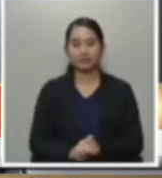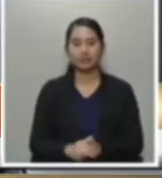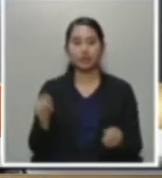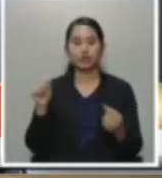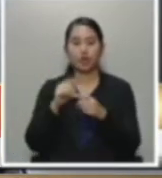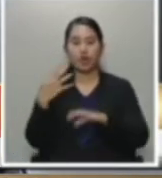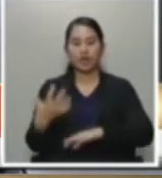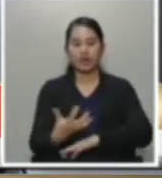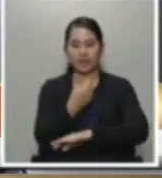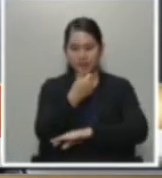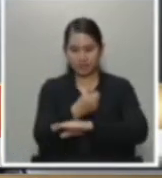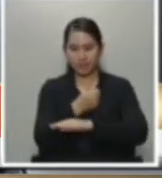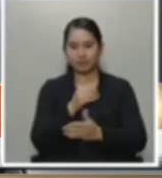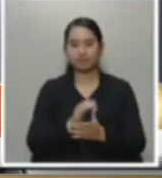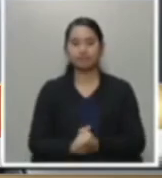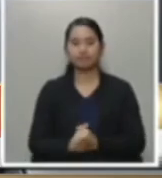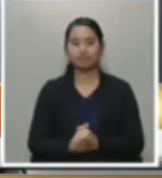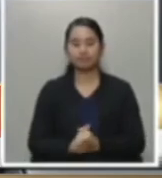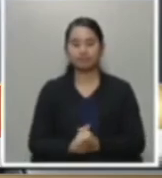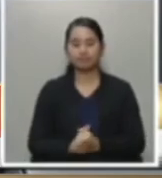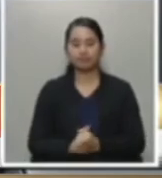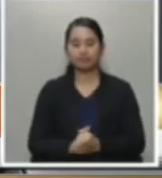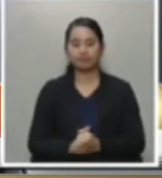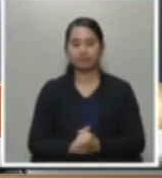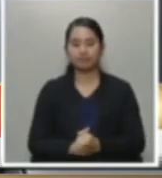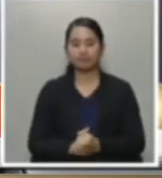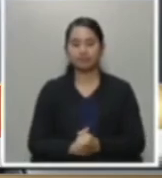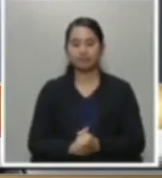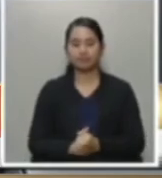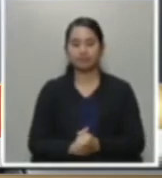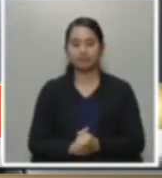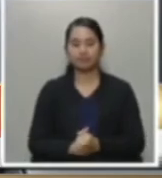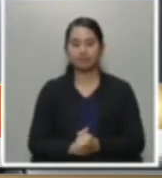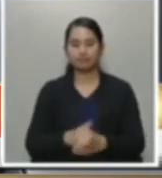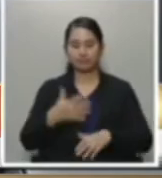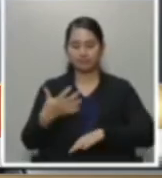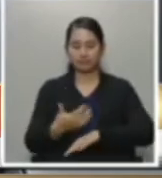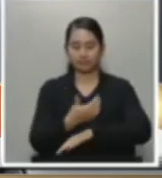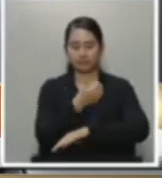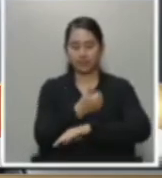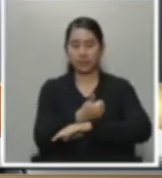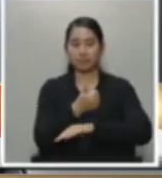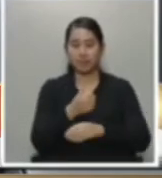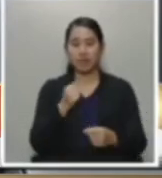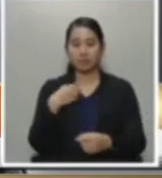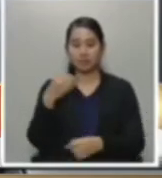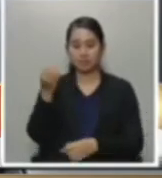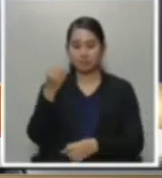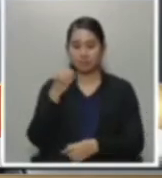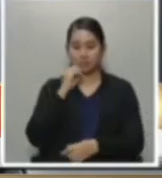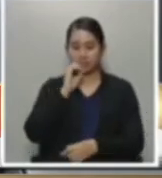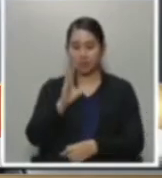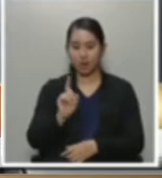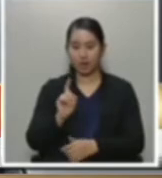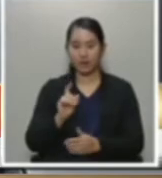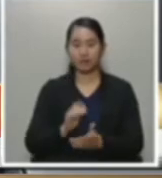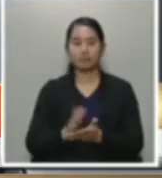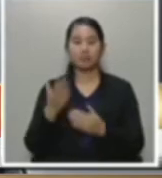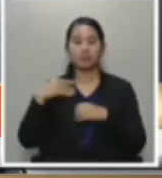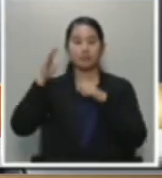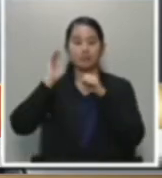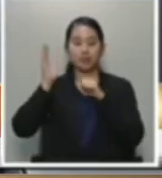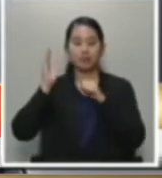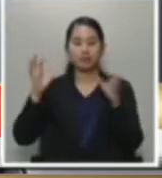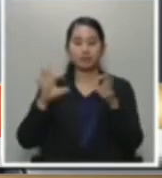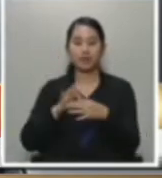การเมืองนะครับด้านการเมืองก็ท่านบอกว่าที่ท่านผู้อภิปรายบอกว่าเรื่